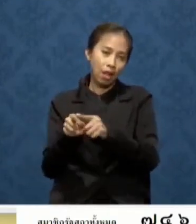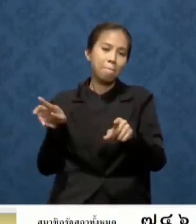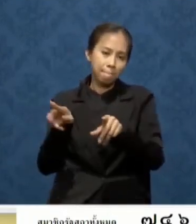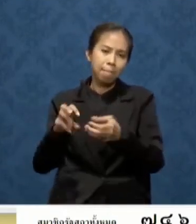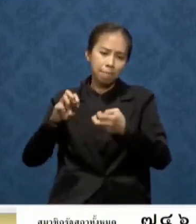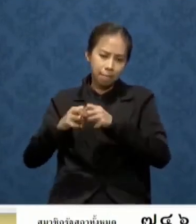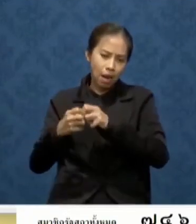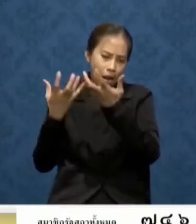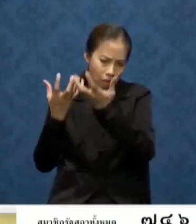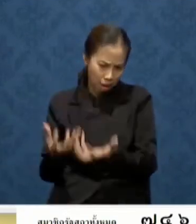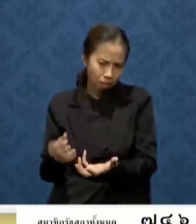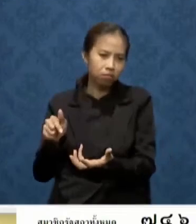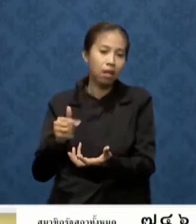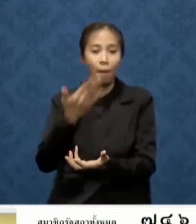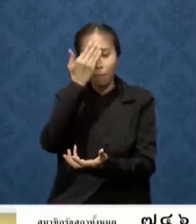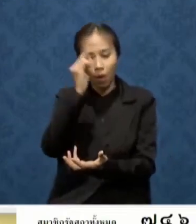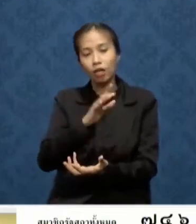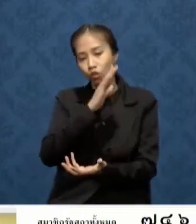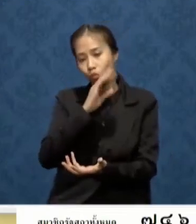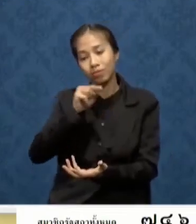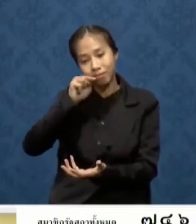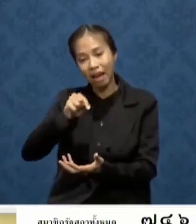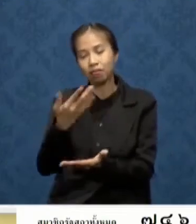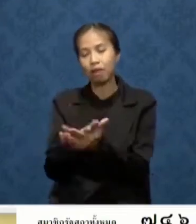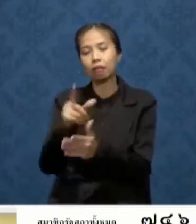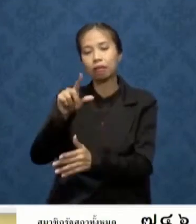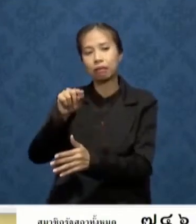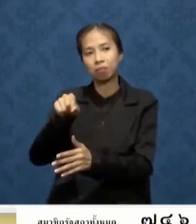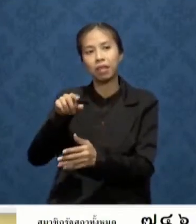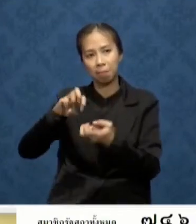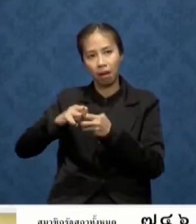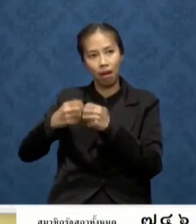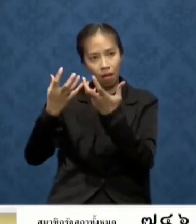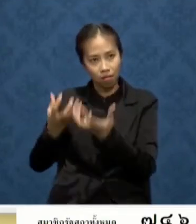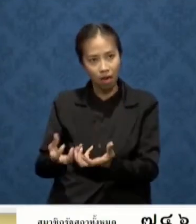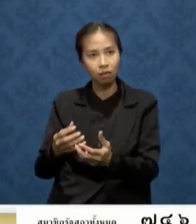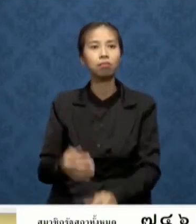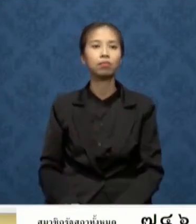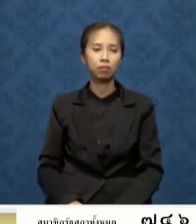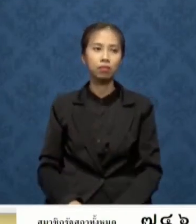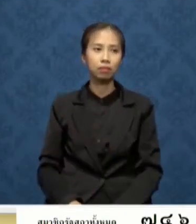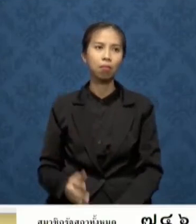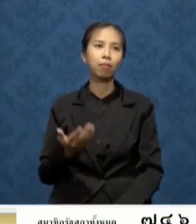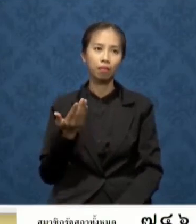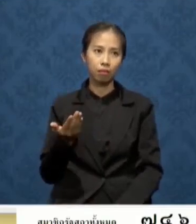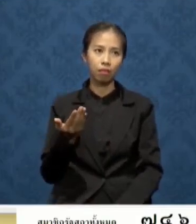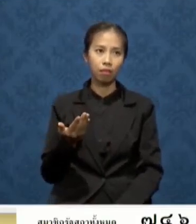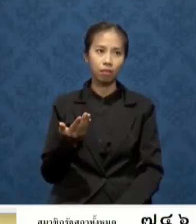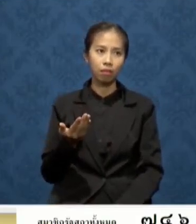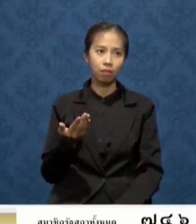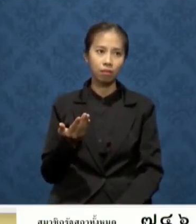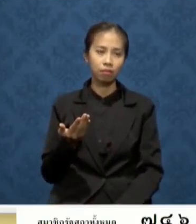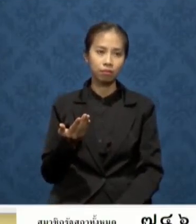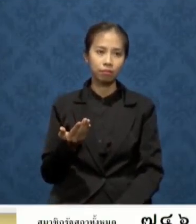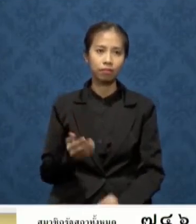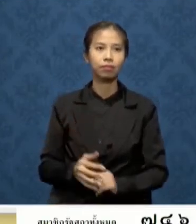หนักด้วยนโยบาย 20 บาทตลอดสายของพวกท่านเรื่องนี้นะครบ ผมเคยอภิปรายถกระบวนการทเรีกว่า ถูกต